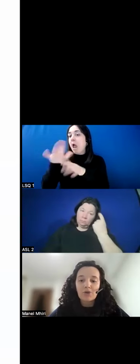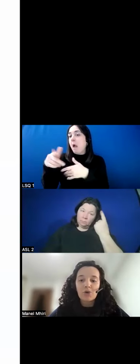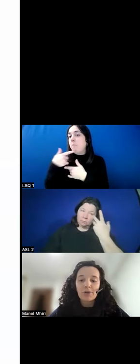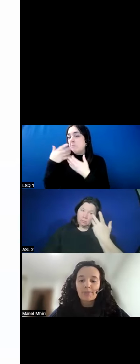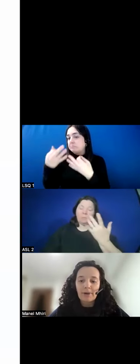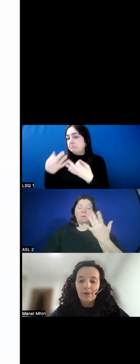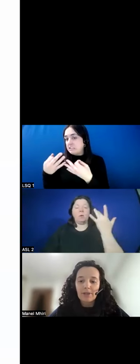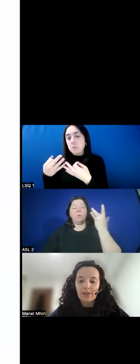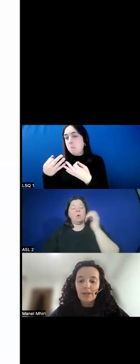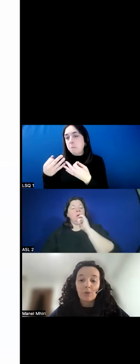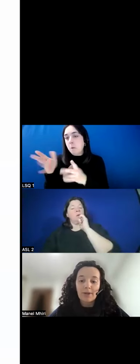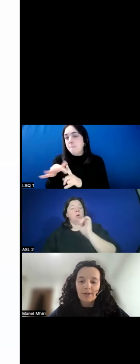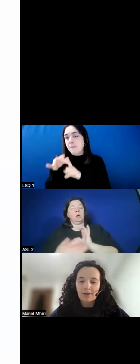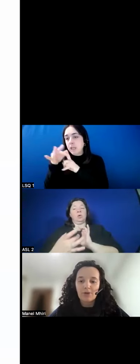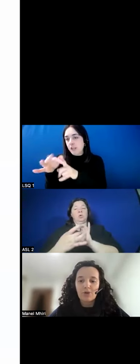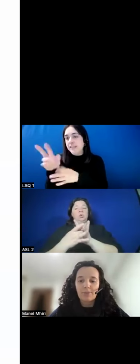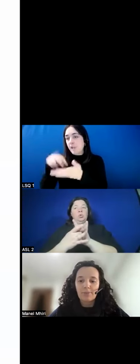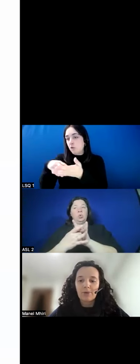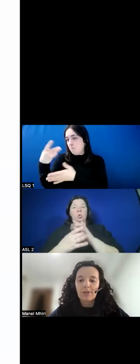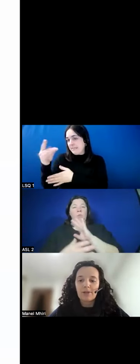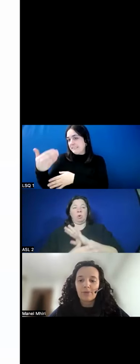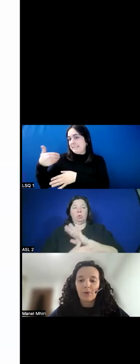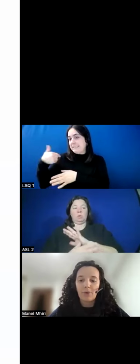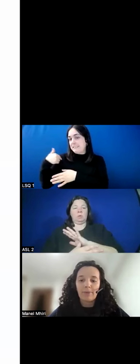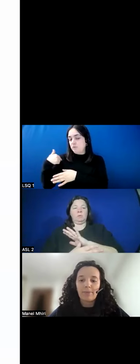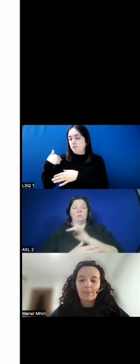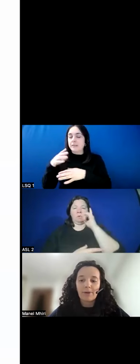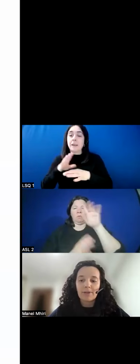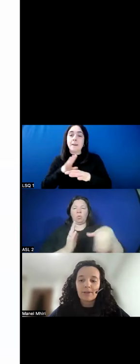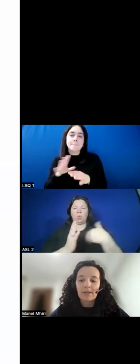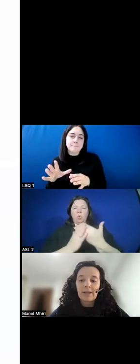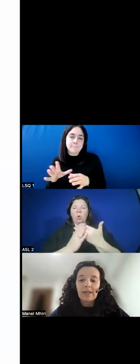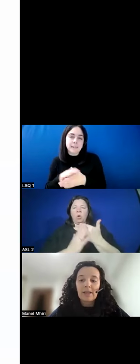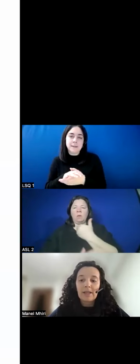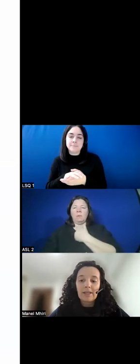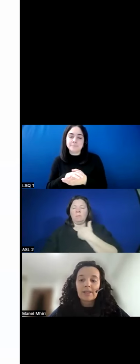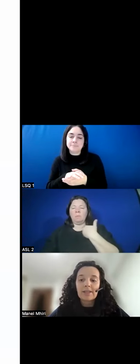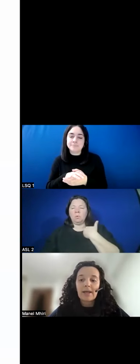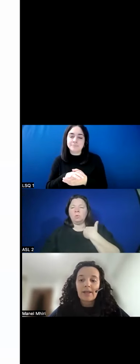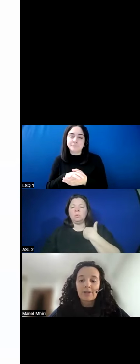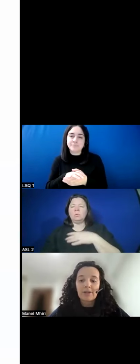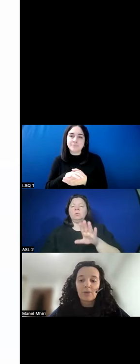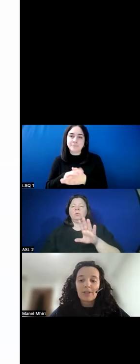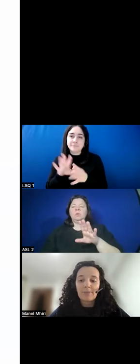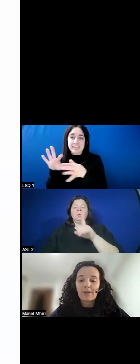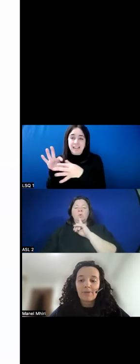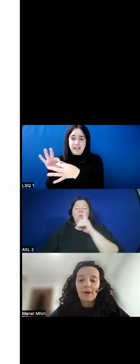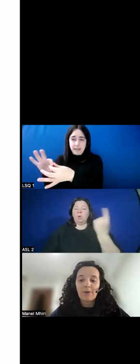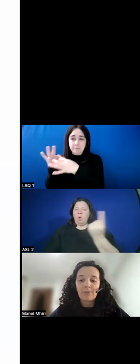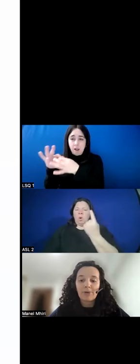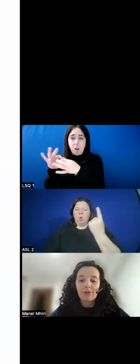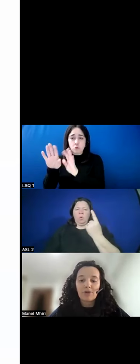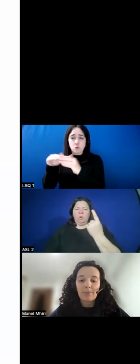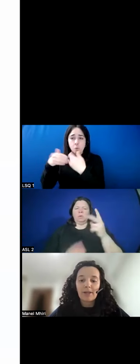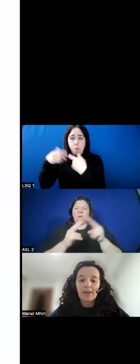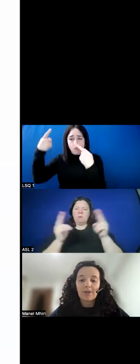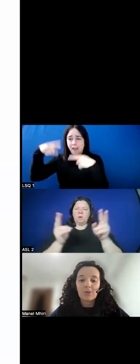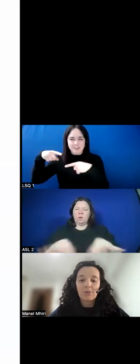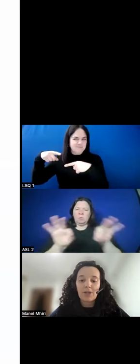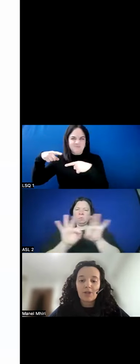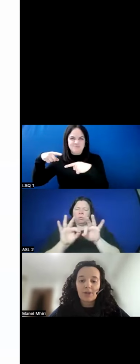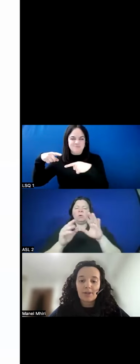Mais comme ce n'est pas une priorité conjointe pour tous les membres, c'était quand même, et